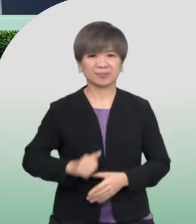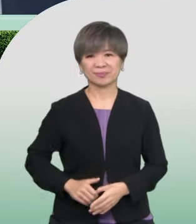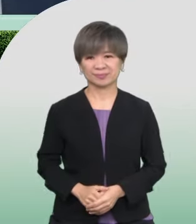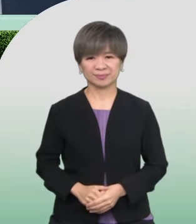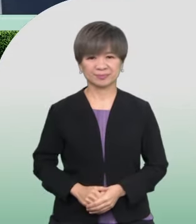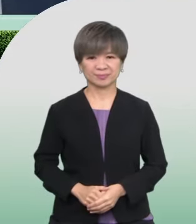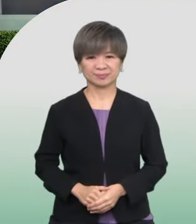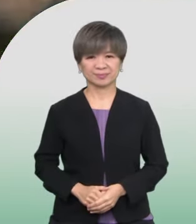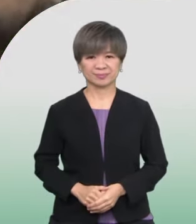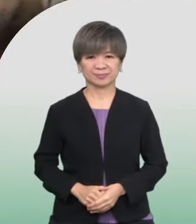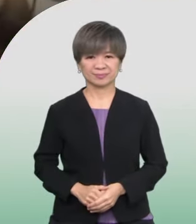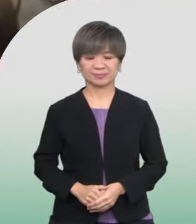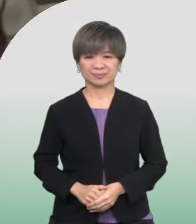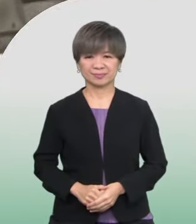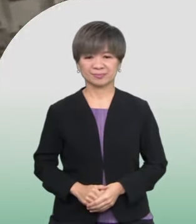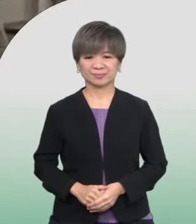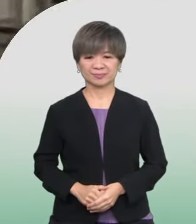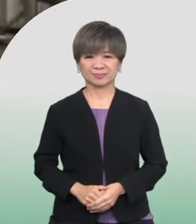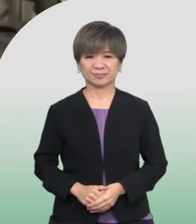听？